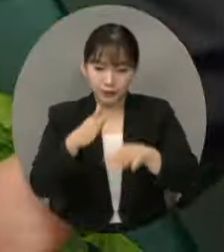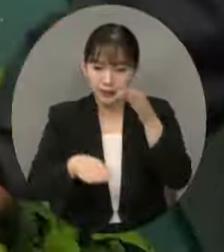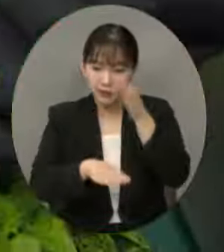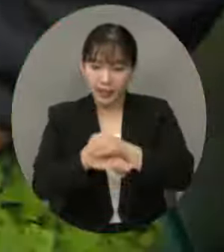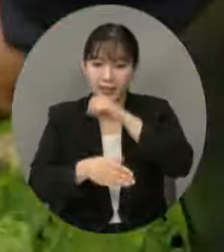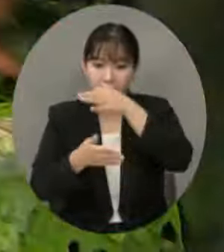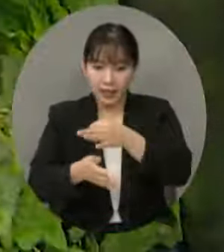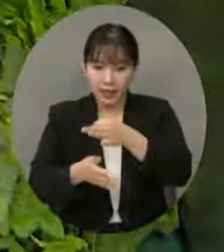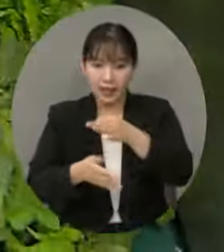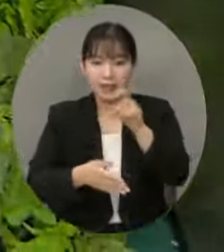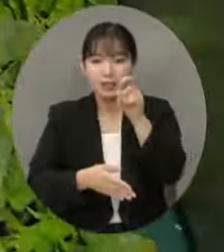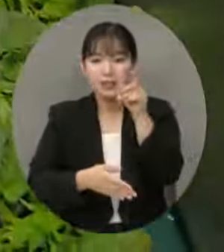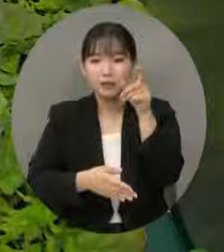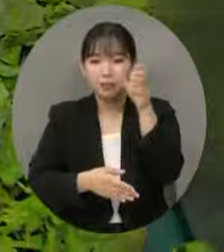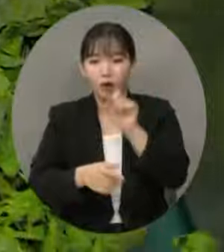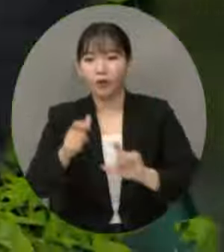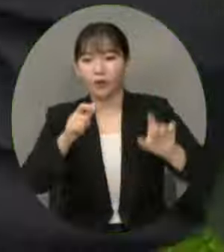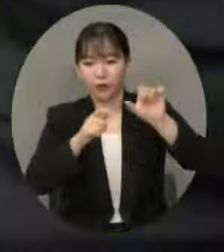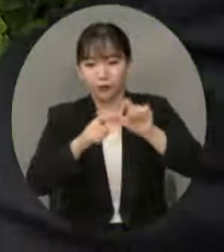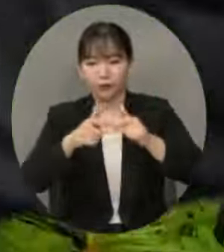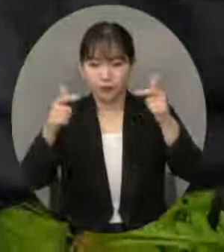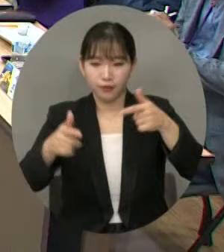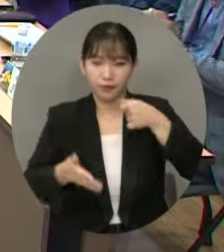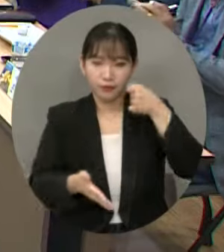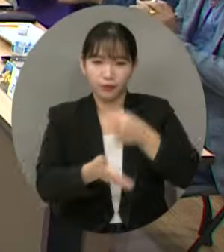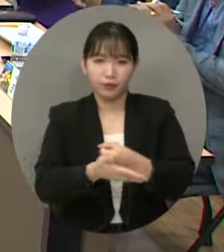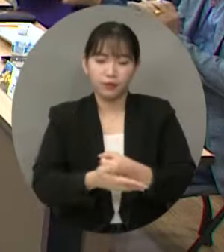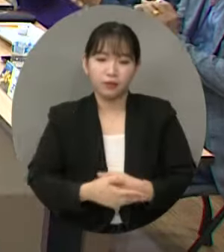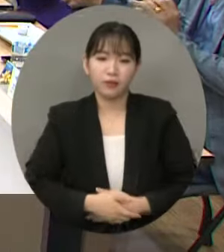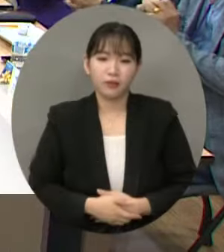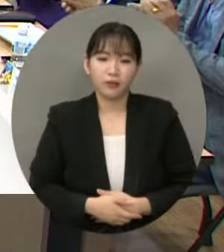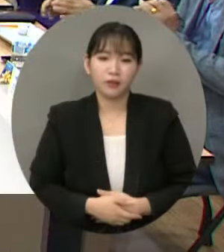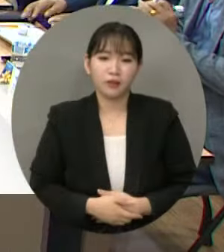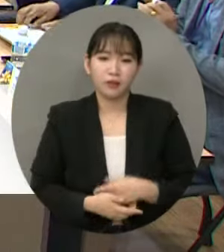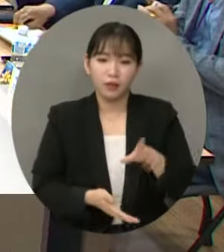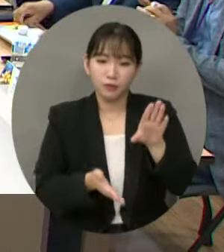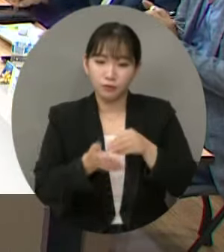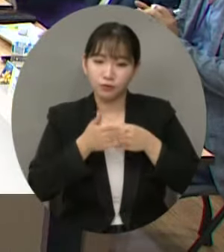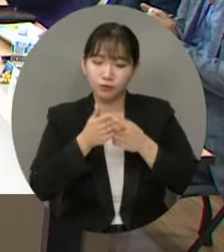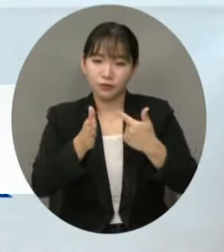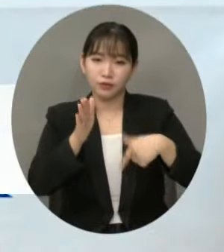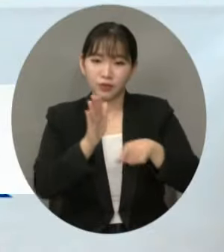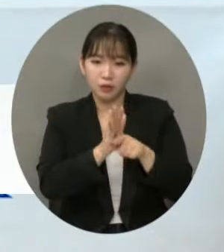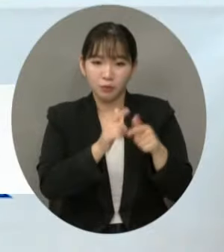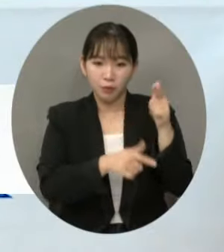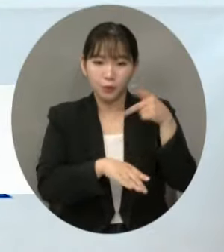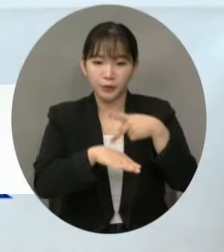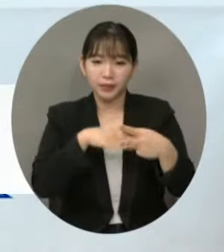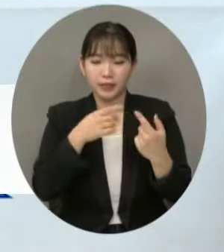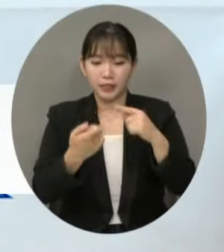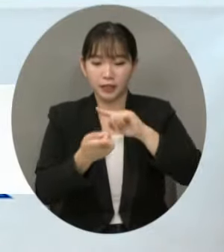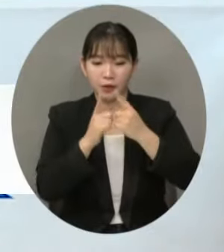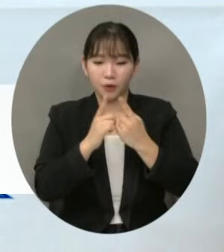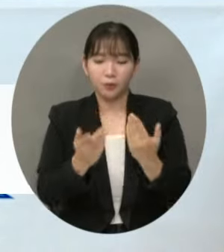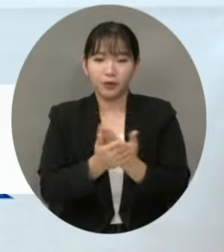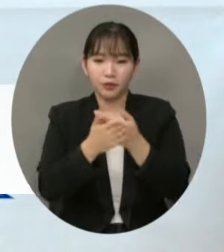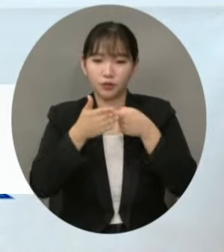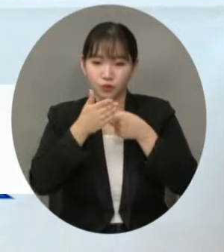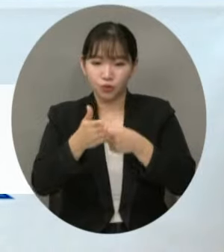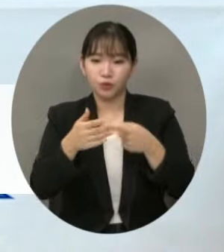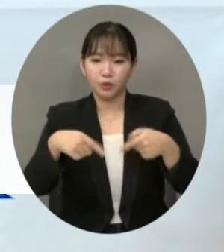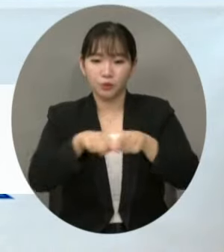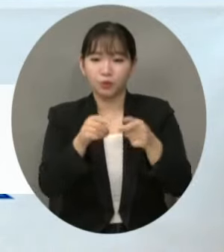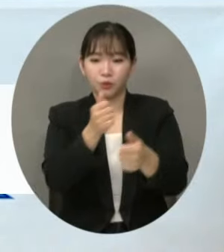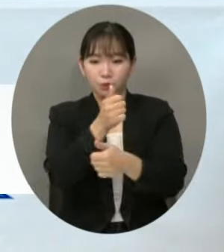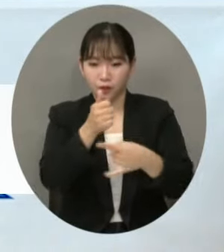예산을 100% 증액하기로 했습니다. 이 같은 과제를 추진하기 위한 목포 신안 상생 통합 추진